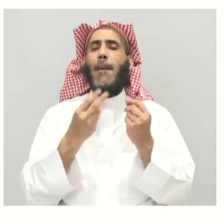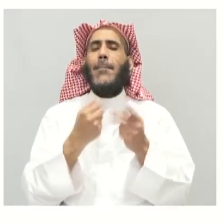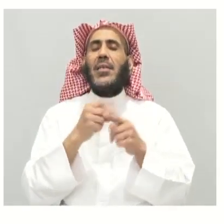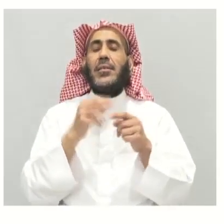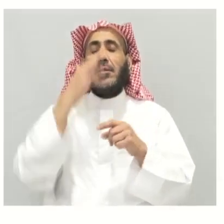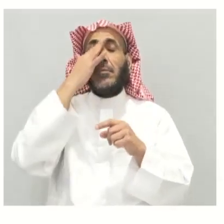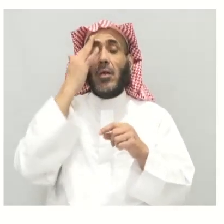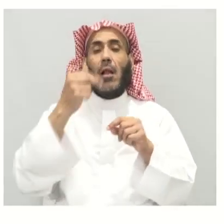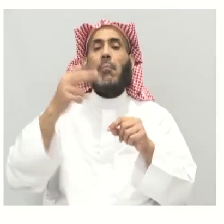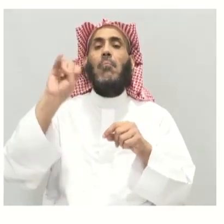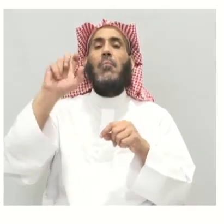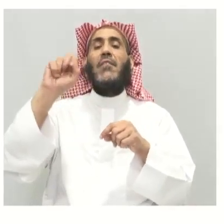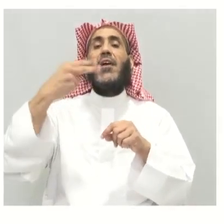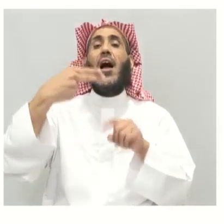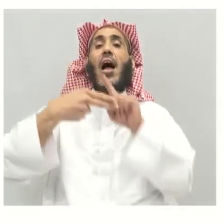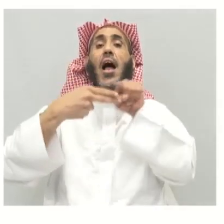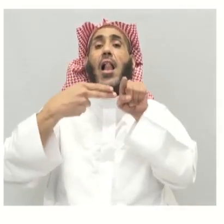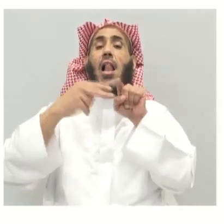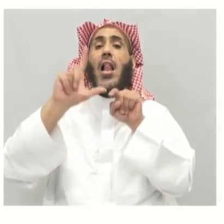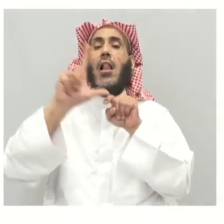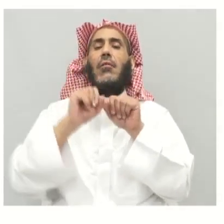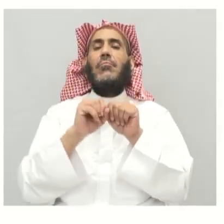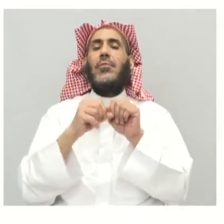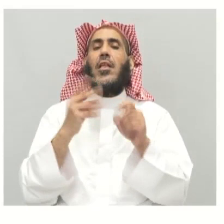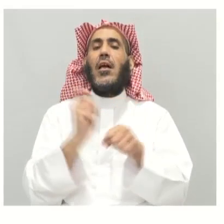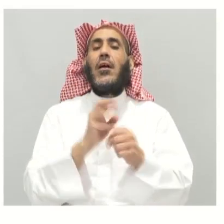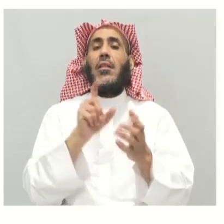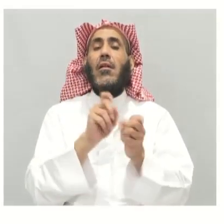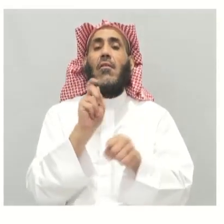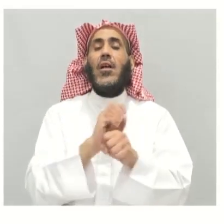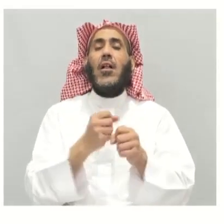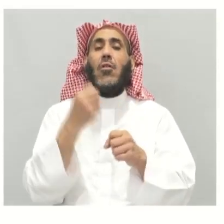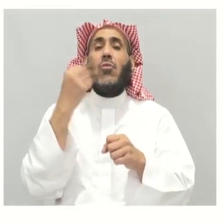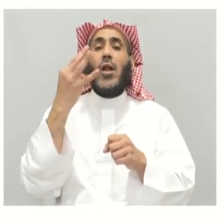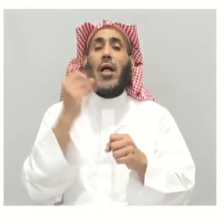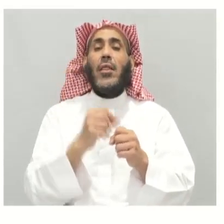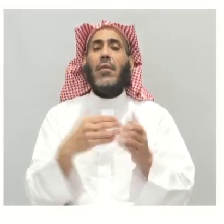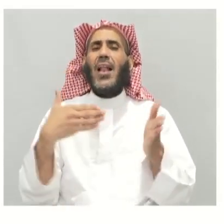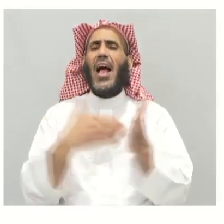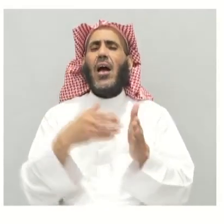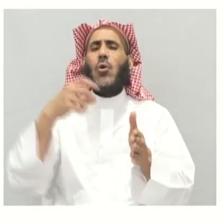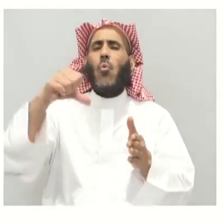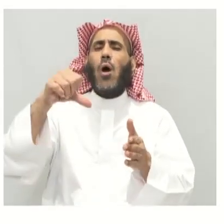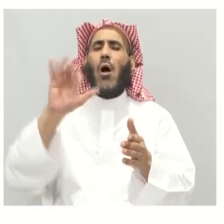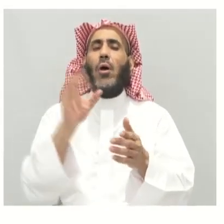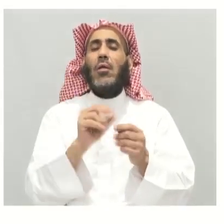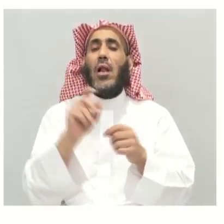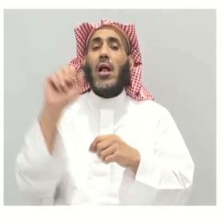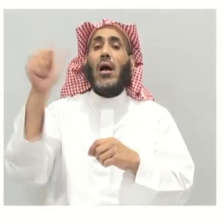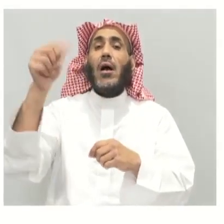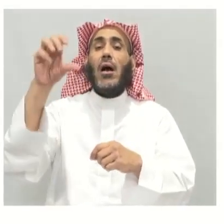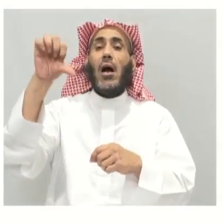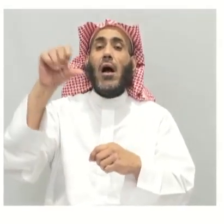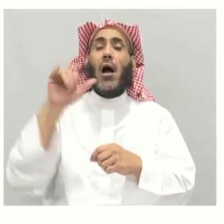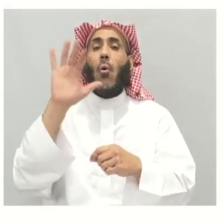على وزن مفعل؟ أحسنتم، إذا كان الفعل ثلاثي معتل الآخر، مثل أوى، نلاحظ هنا